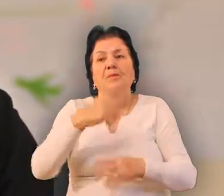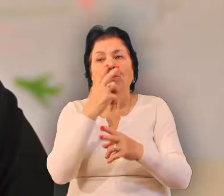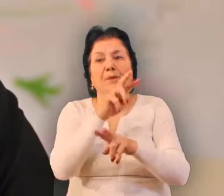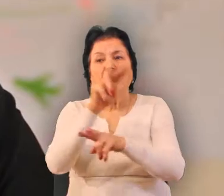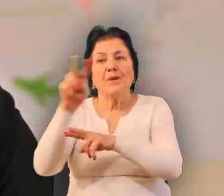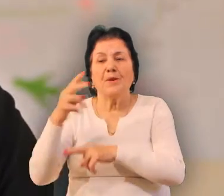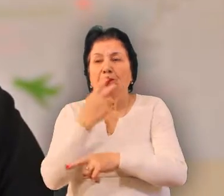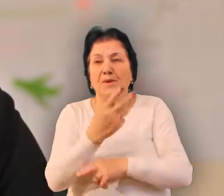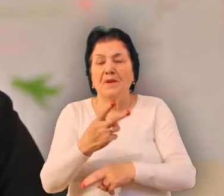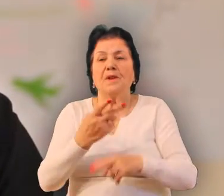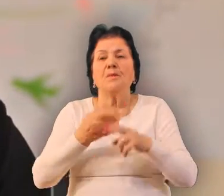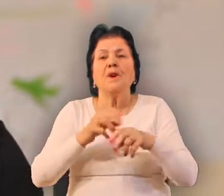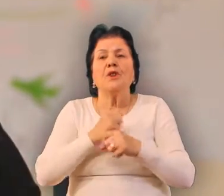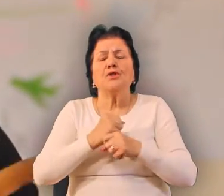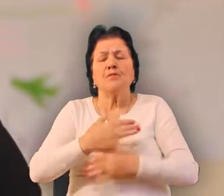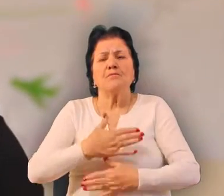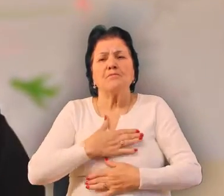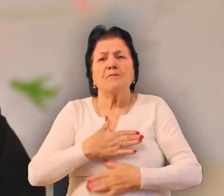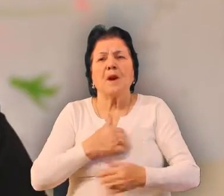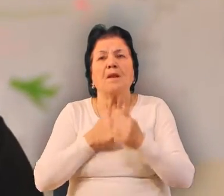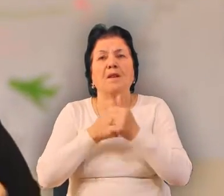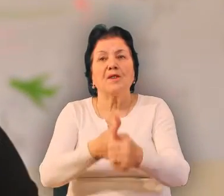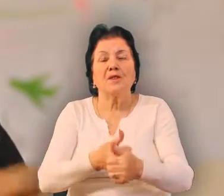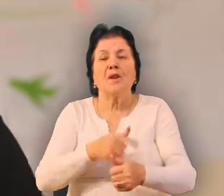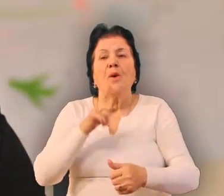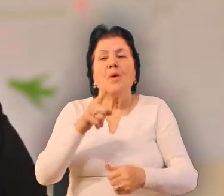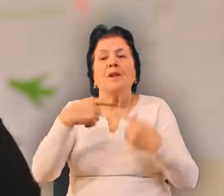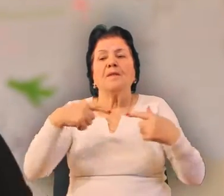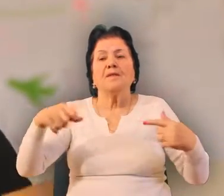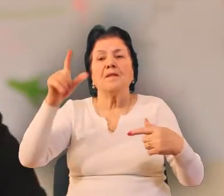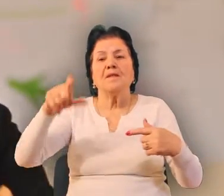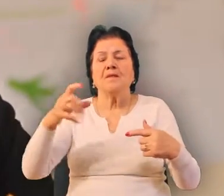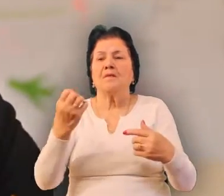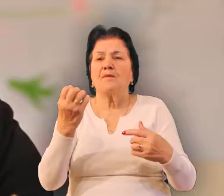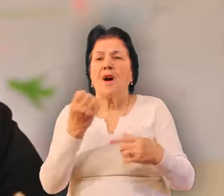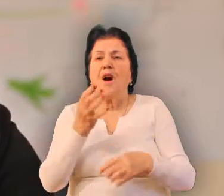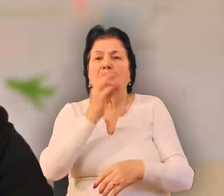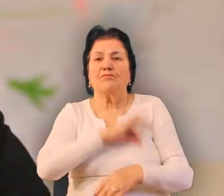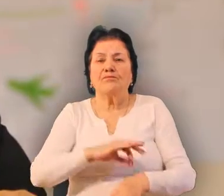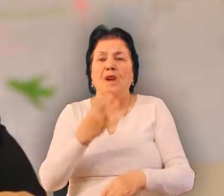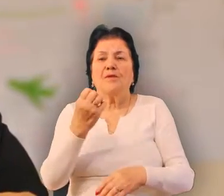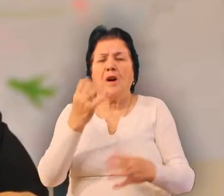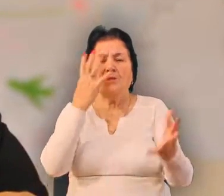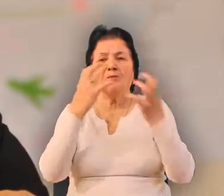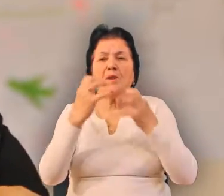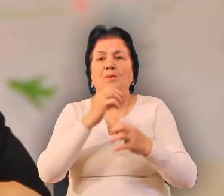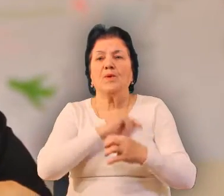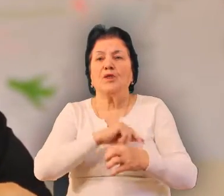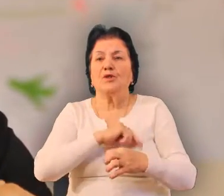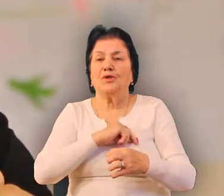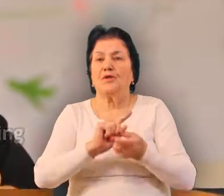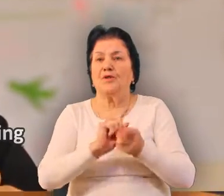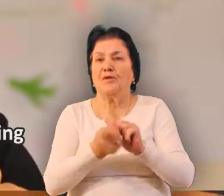məsuliyyətlə yanaşırlar. Onlar digər insanlardan daha keyfiyyətli, daha məhsuldar işçiyə çevrilirlər.